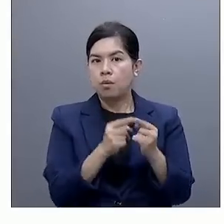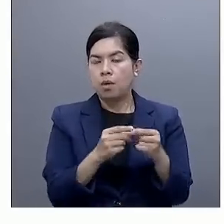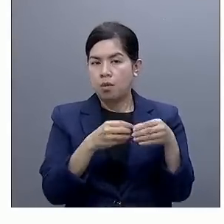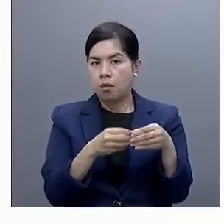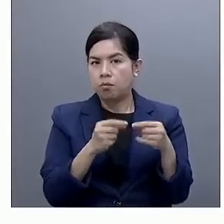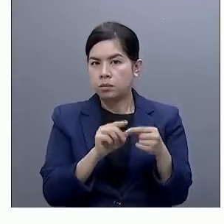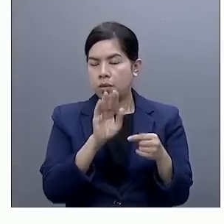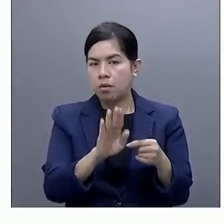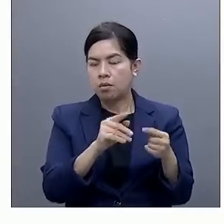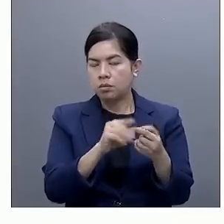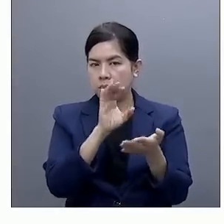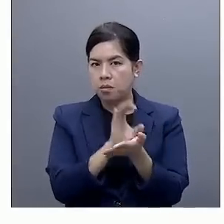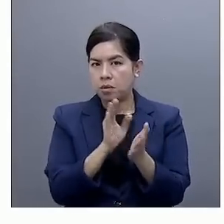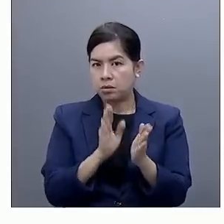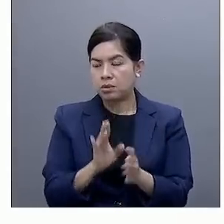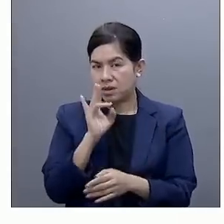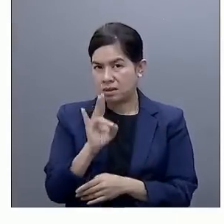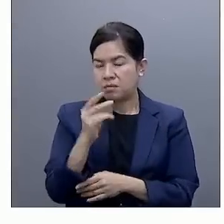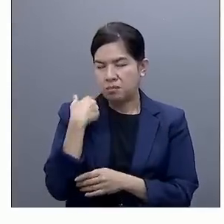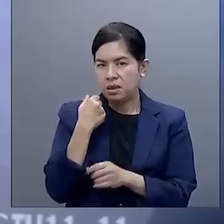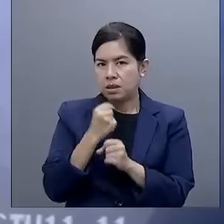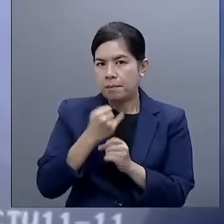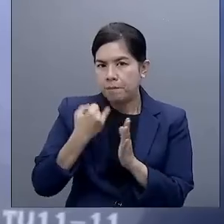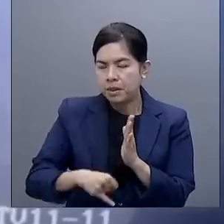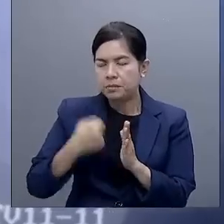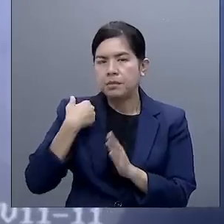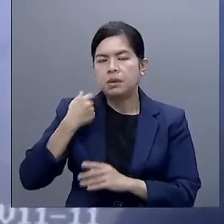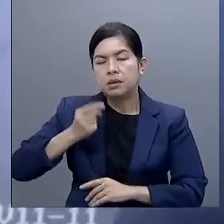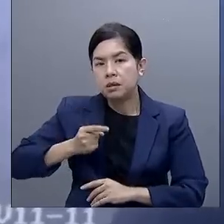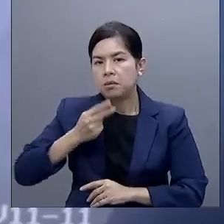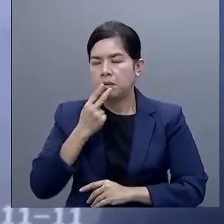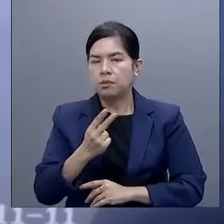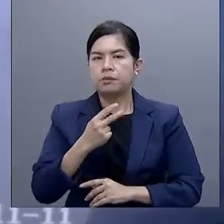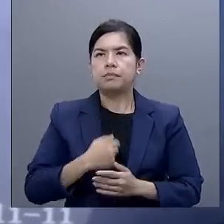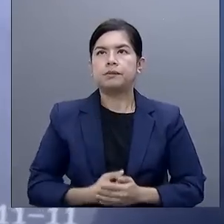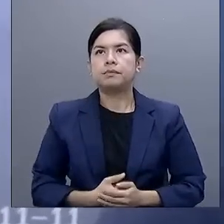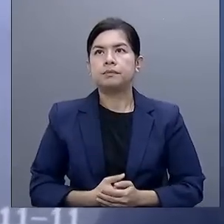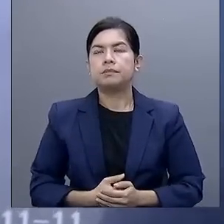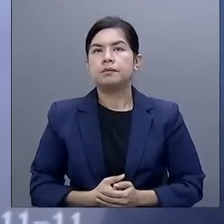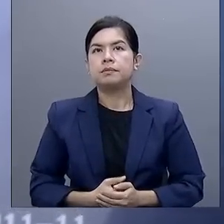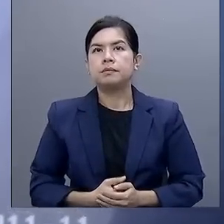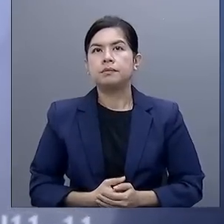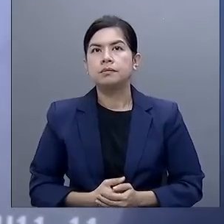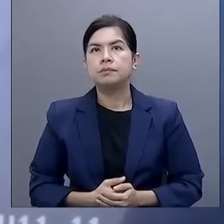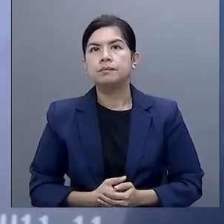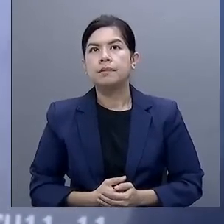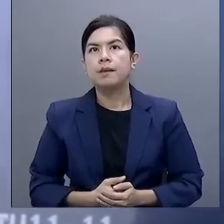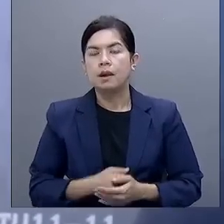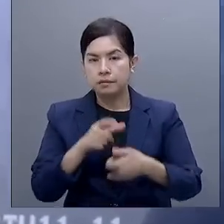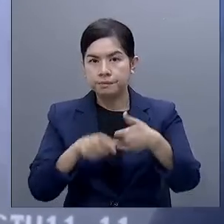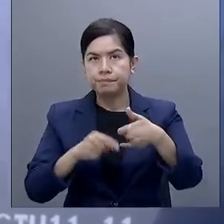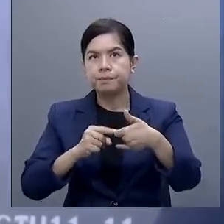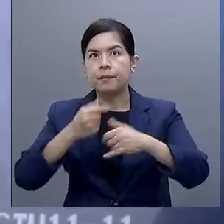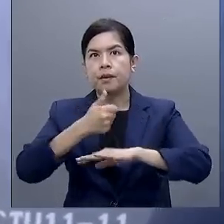เรียกรีดไถรับเงินดาราสาวชาวไต้หวันนั้นจริงนะครับซึ่งท่านพลตำรวจโททิติแสงสว่างก็ได้เผยอีกว่านะ